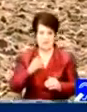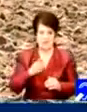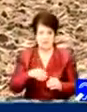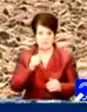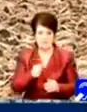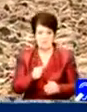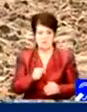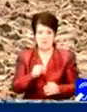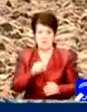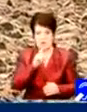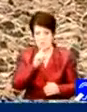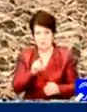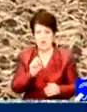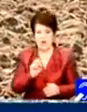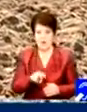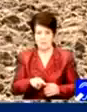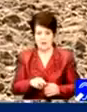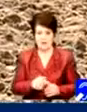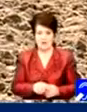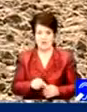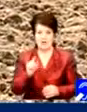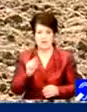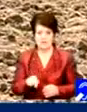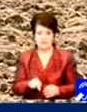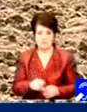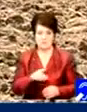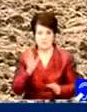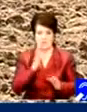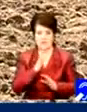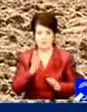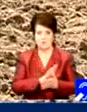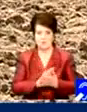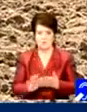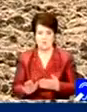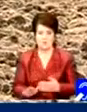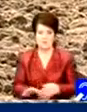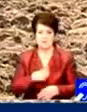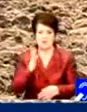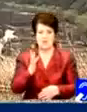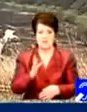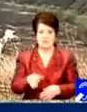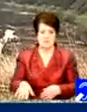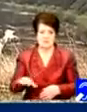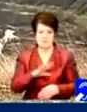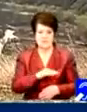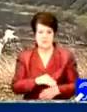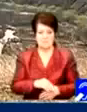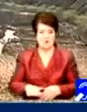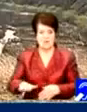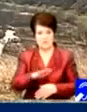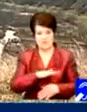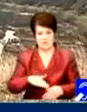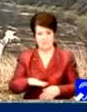sfârșitul lunii aprilie. Inițiatorii proiectului spun că acesta este un model ecologic de refacere naturală a unui întreg ecosistem. Fâșia forestieră